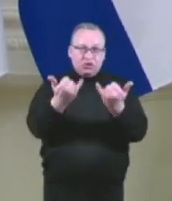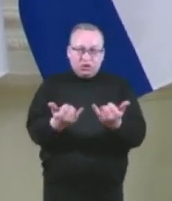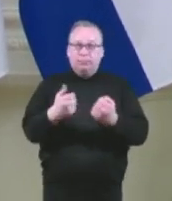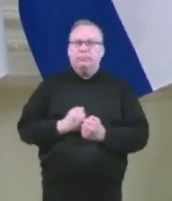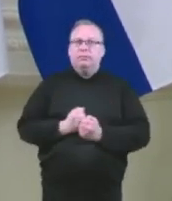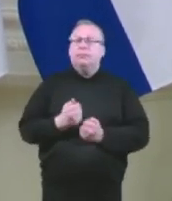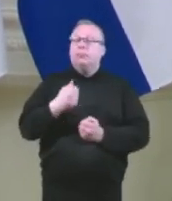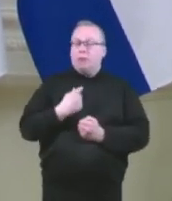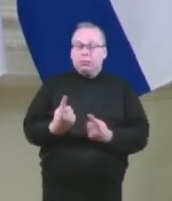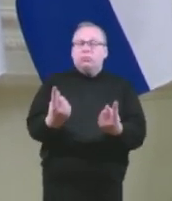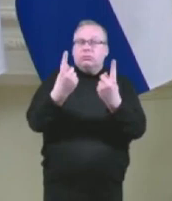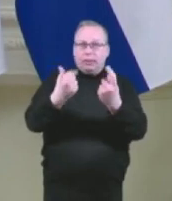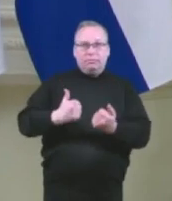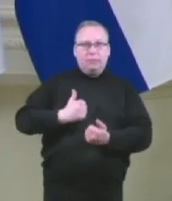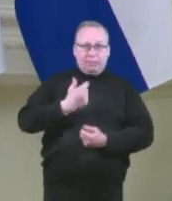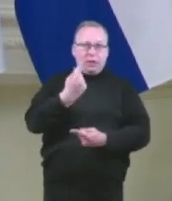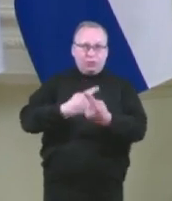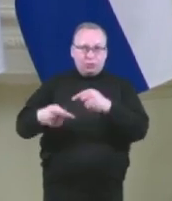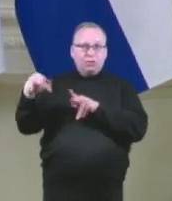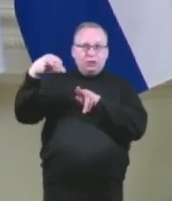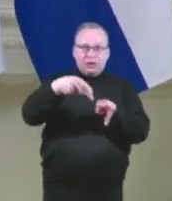garbė grįžti į Lietuvą.